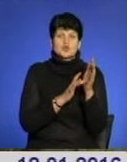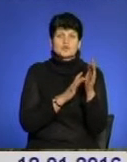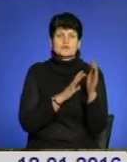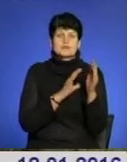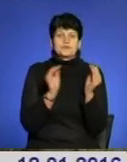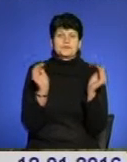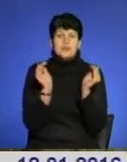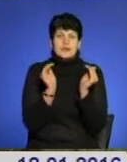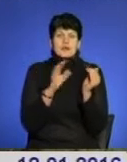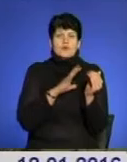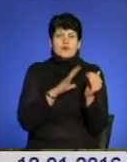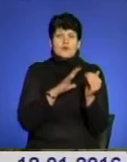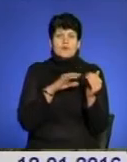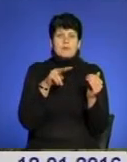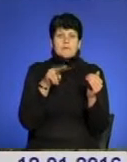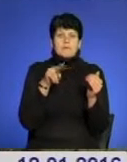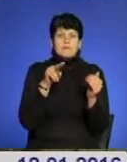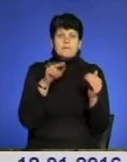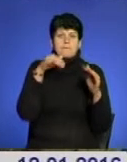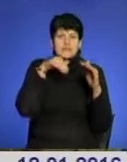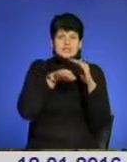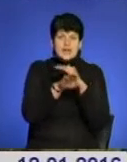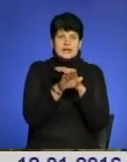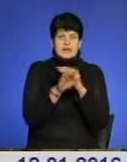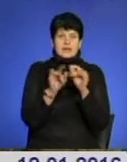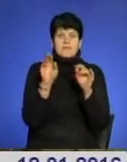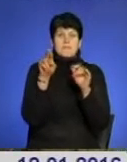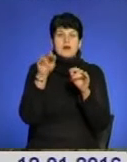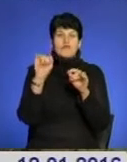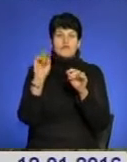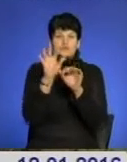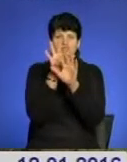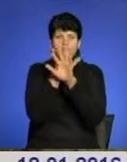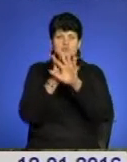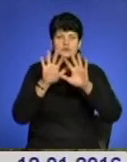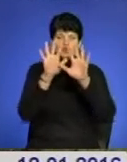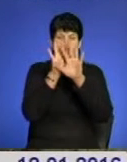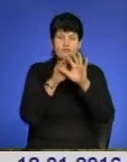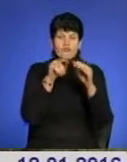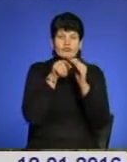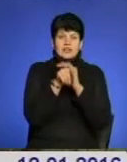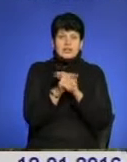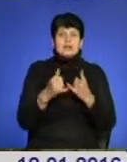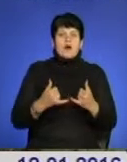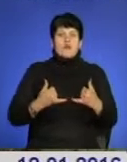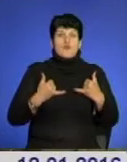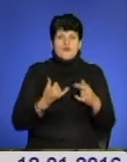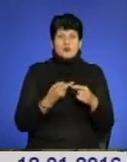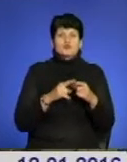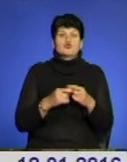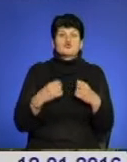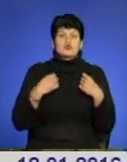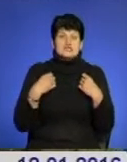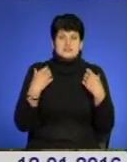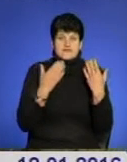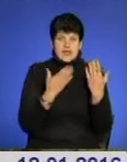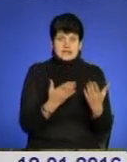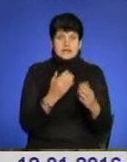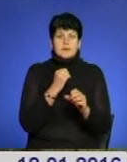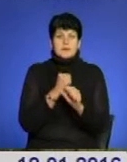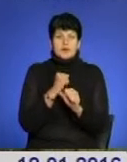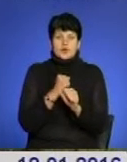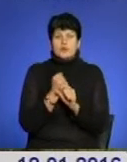печері, і павук заснував вхід до печери, і на повагу до того свята ми